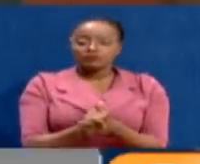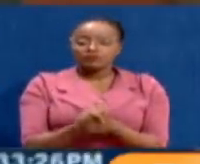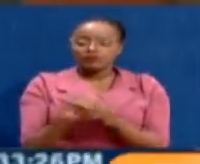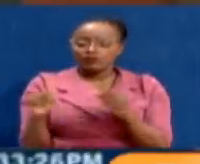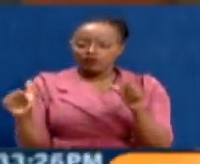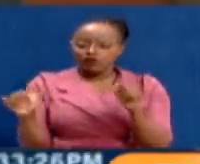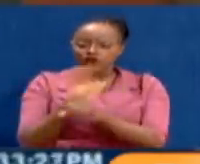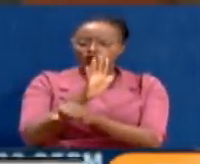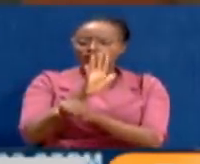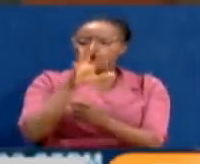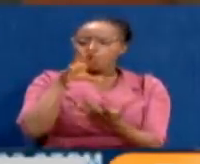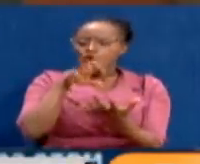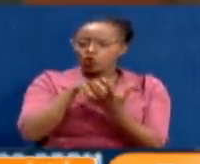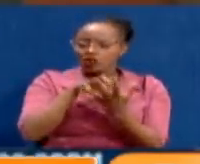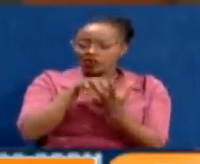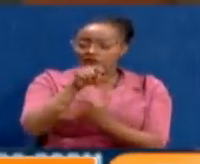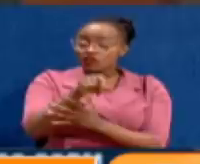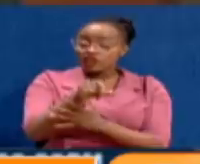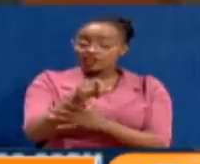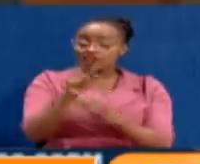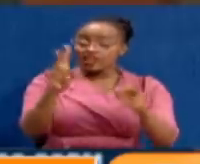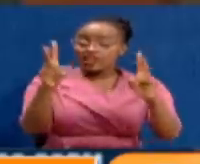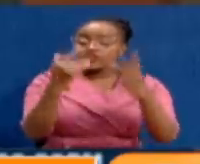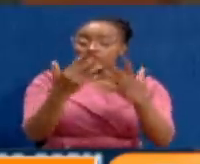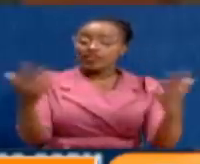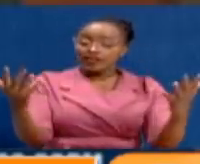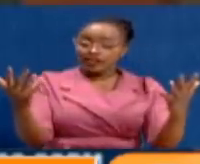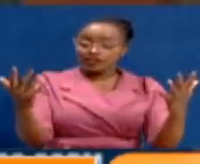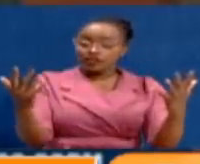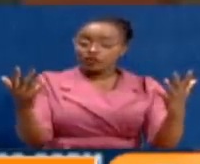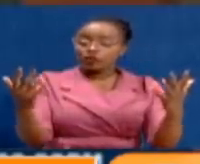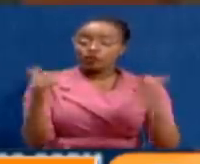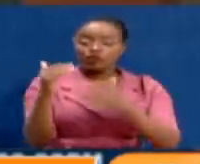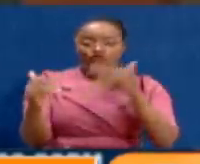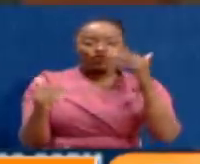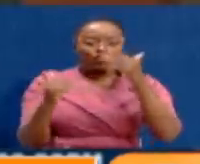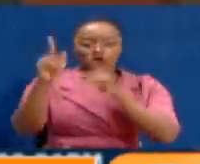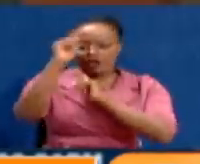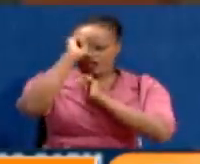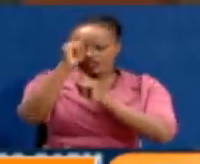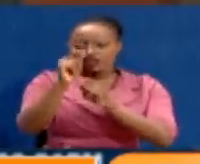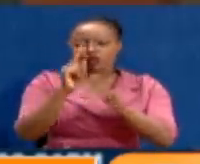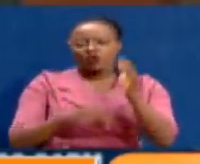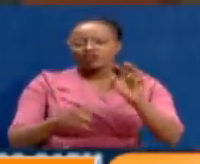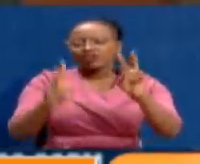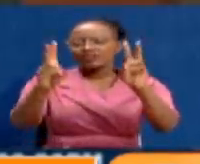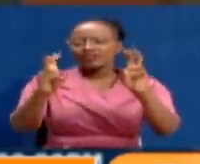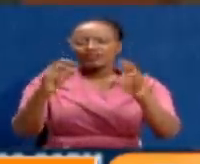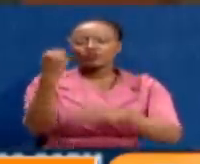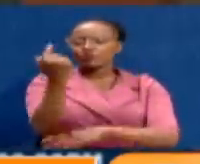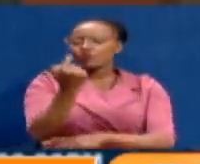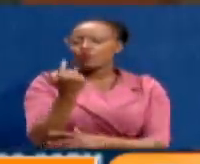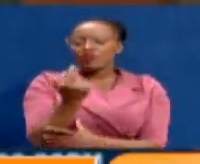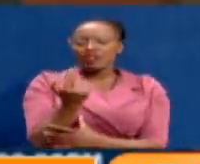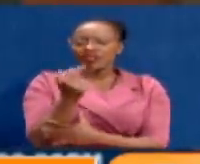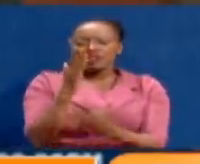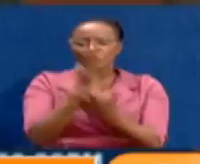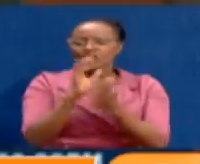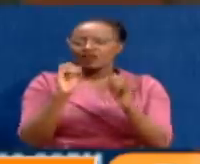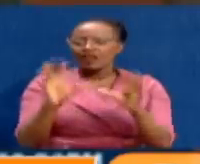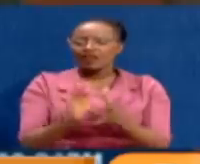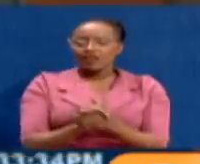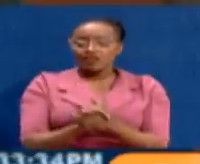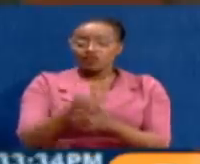content of this, with due respect, is matter of fiction. It's as if